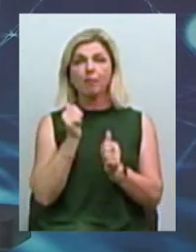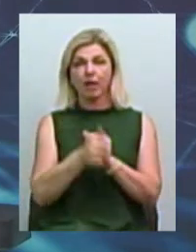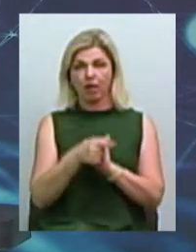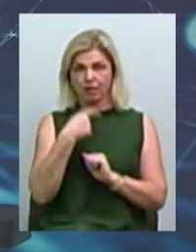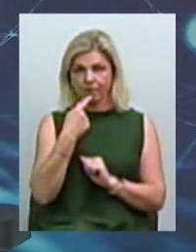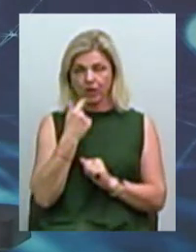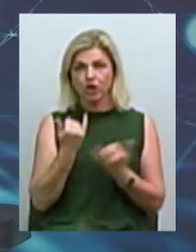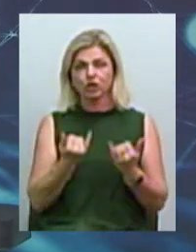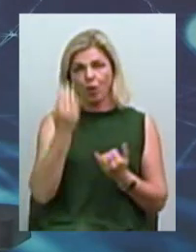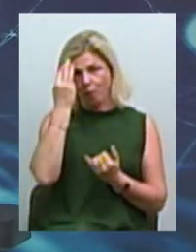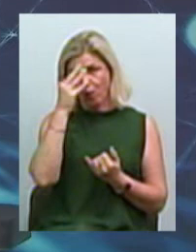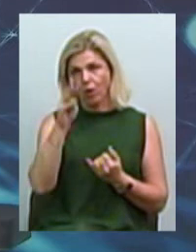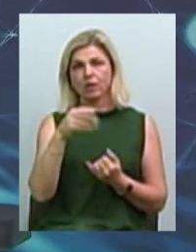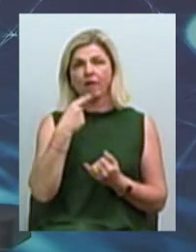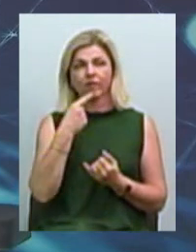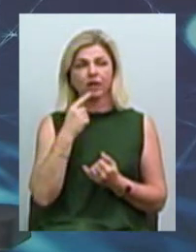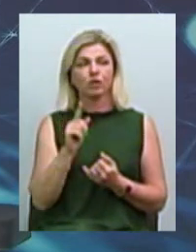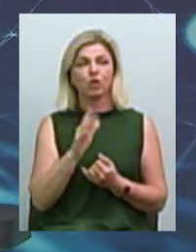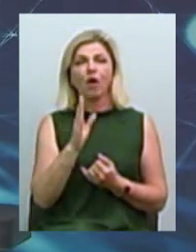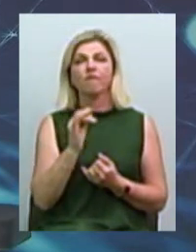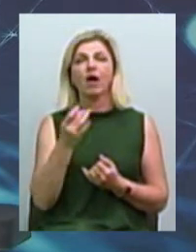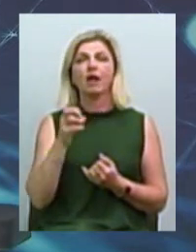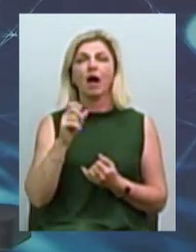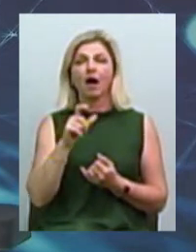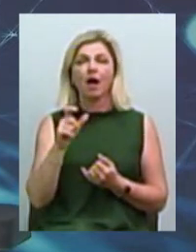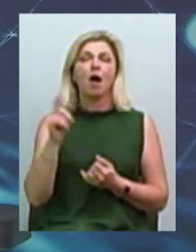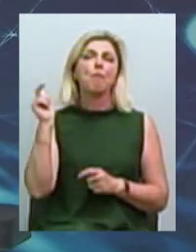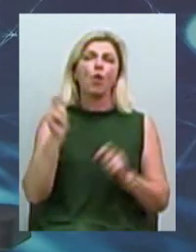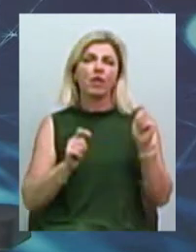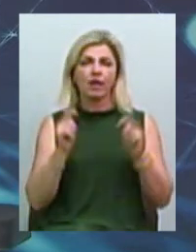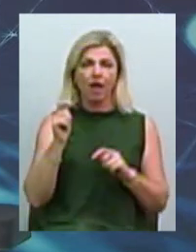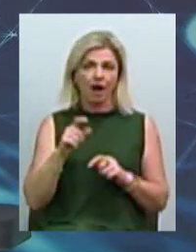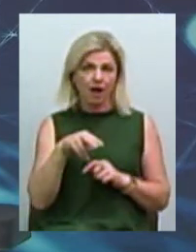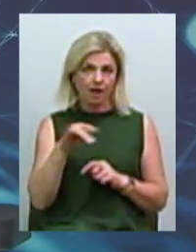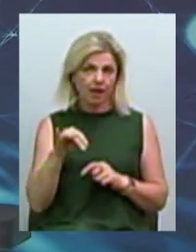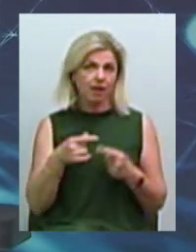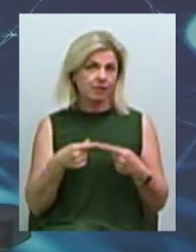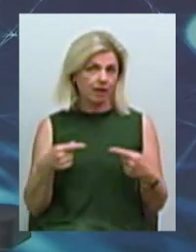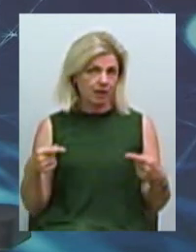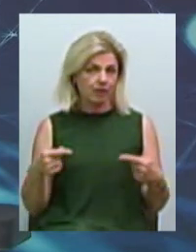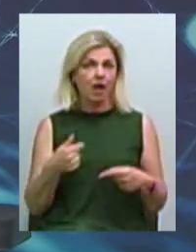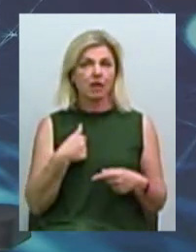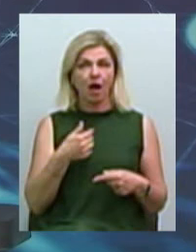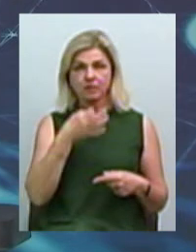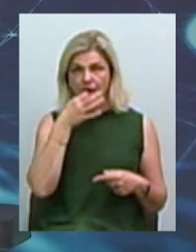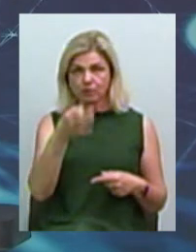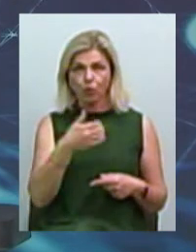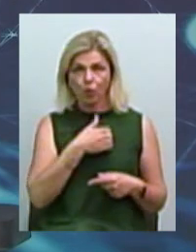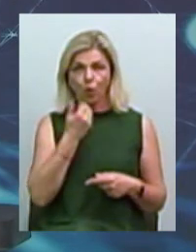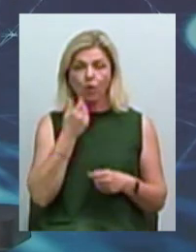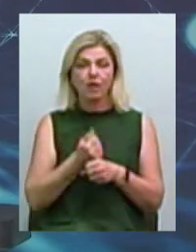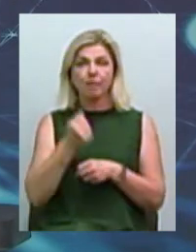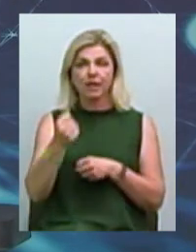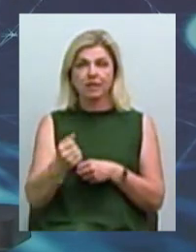модно вживати слово «варяг», «понаєхалі» і таке інше. Я вам хочу сказати, коли я призначився на